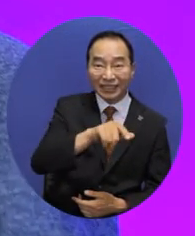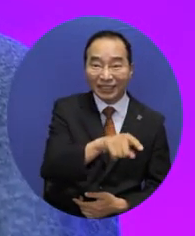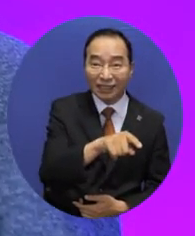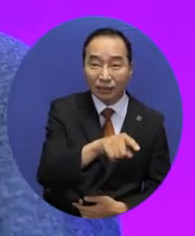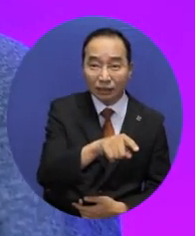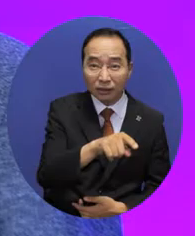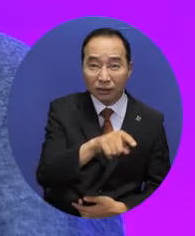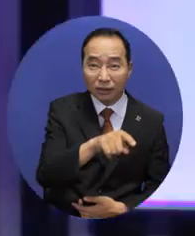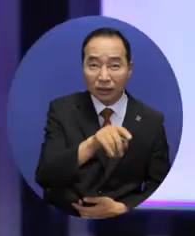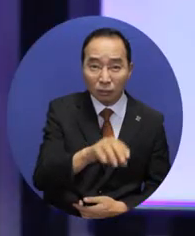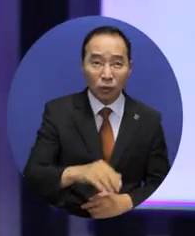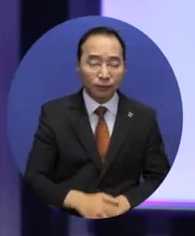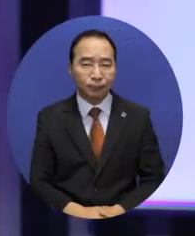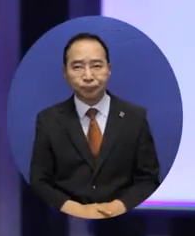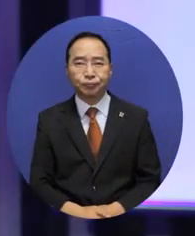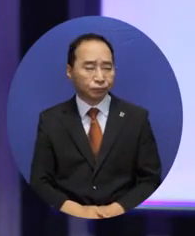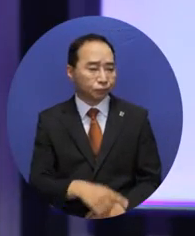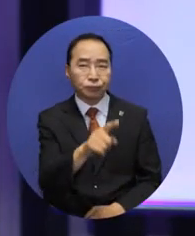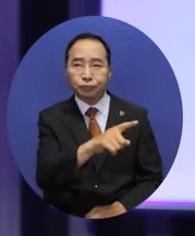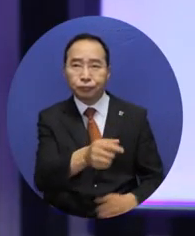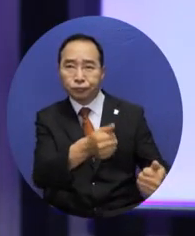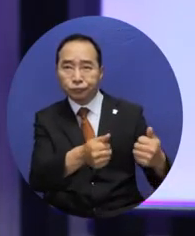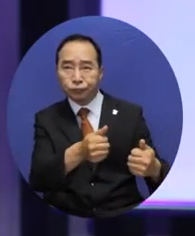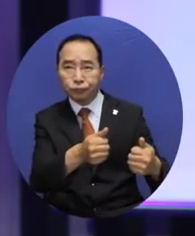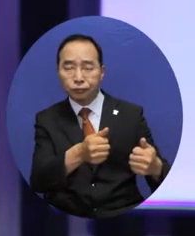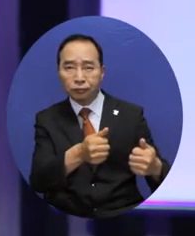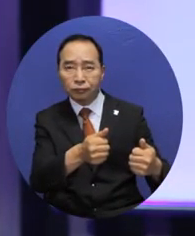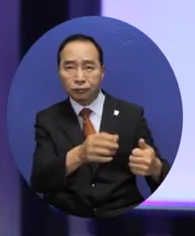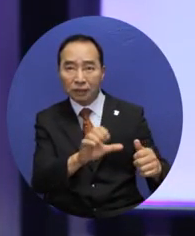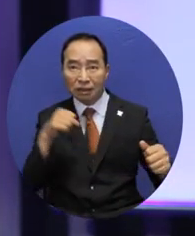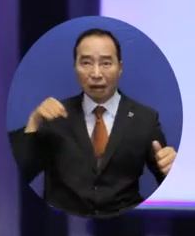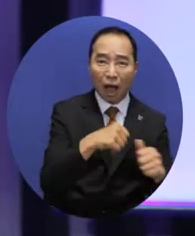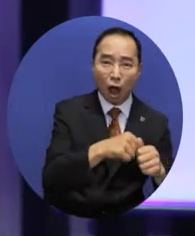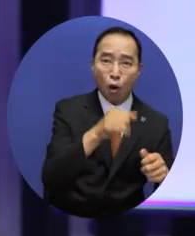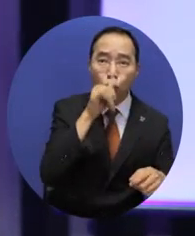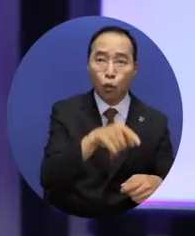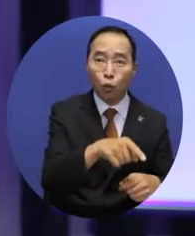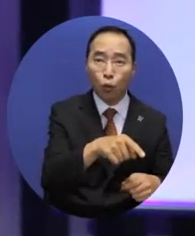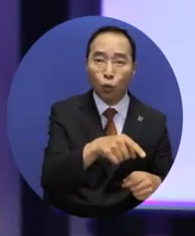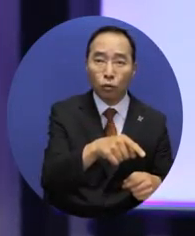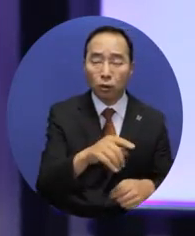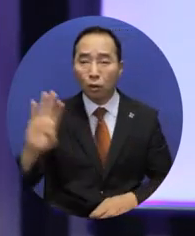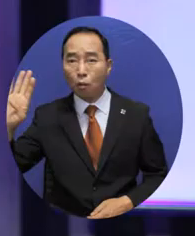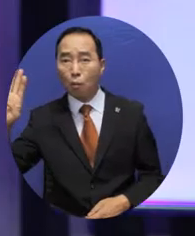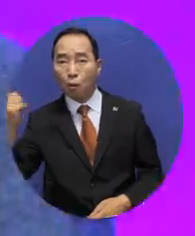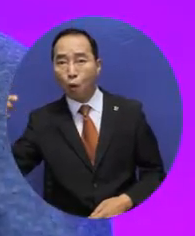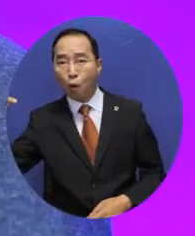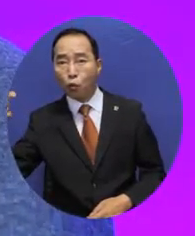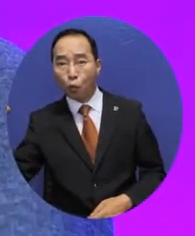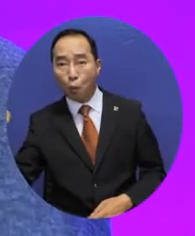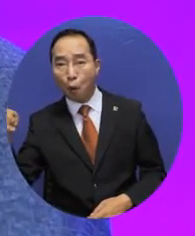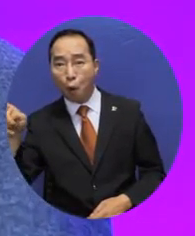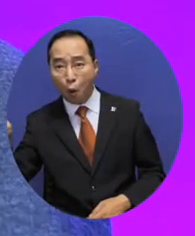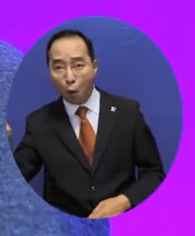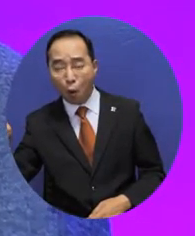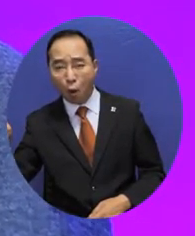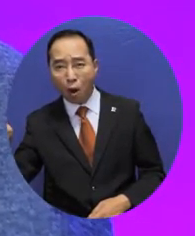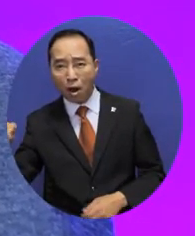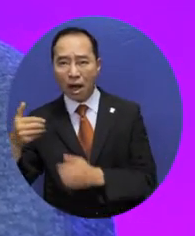아니면 짝을 놓고 경쟁을 할 뿐만 아니라 폭력을 행하기도 합니다. 근데 보노보는 그런 갈등